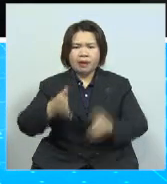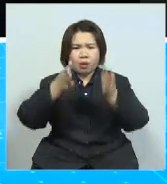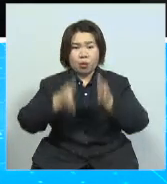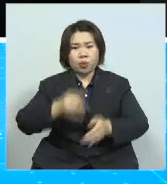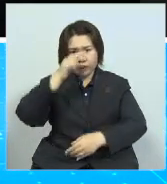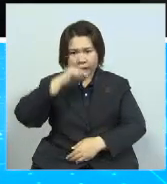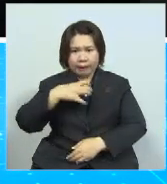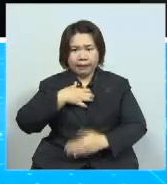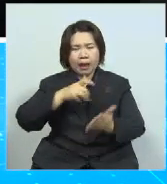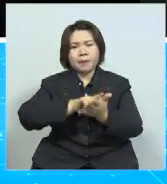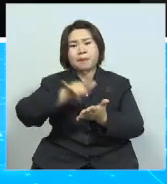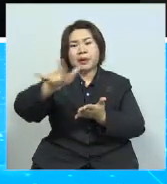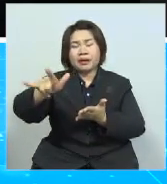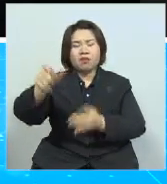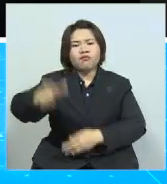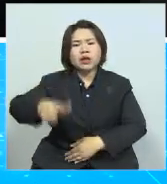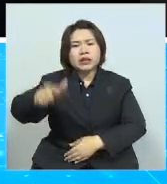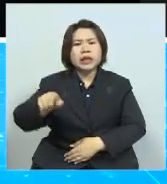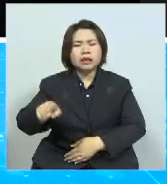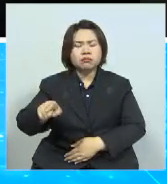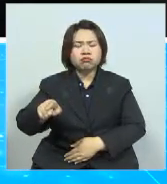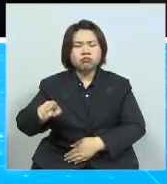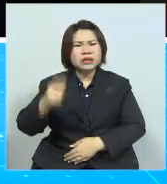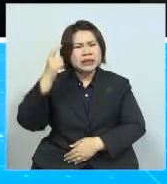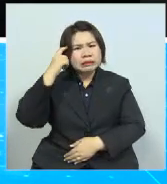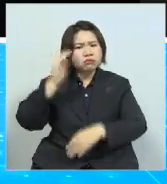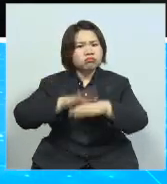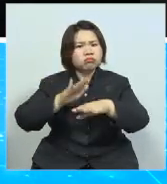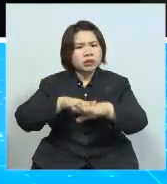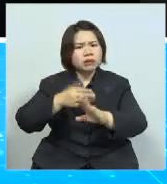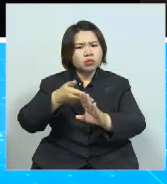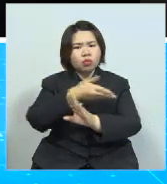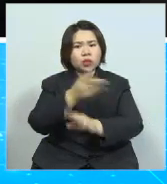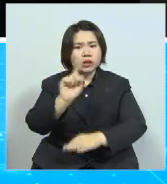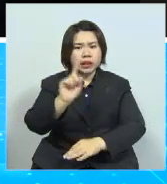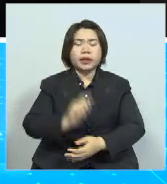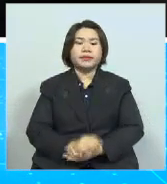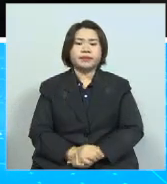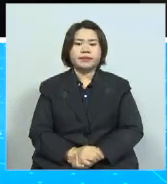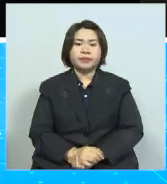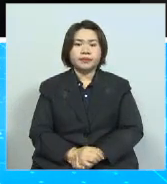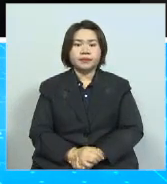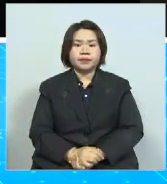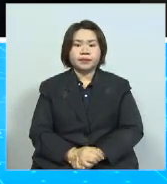ากจะไปเที่ยวที่เมืองนั้นในช่วงนี้ครับเราทางการไทยเองต้องมีการแจ้งเตือนอะไรหรือไม่อย่างไรบ้างครับ